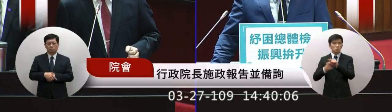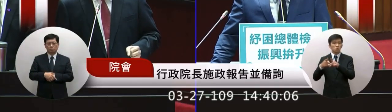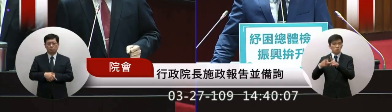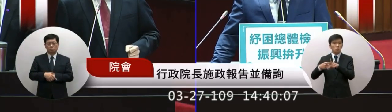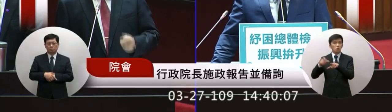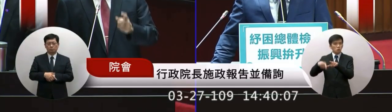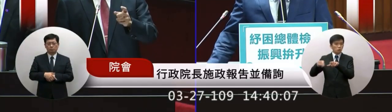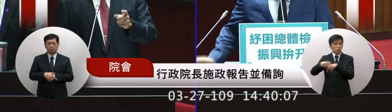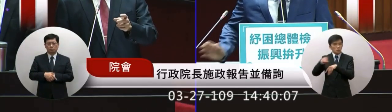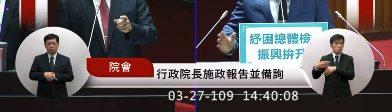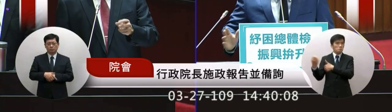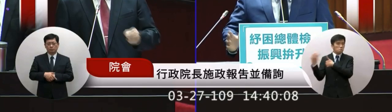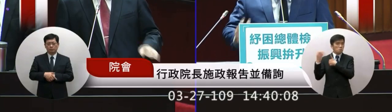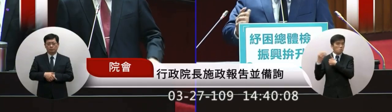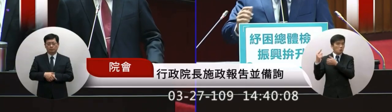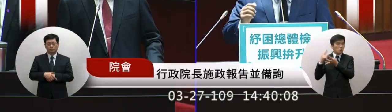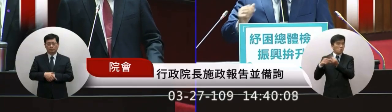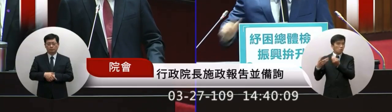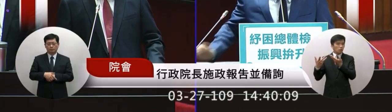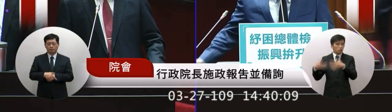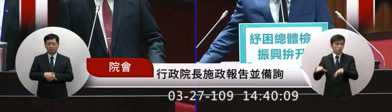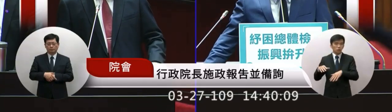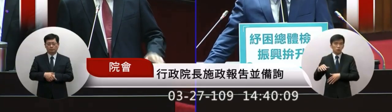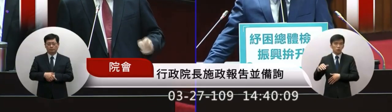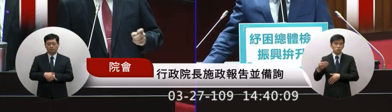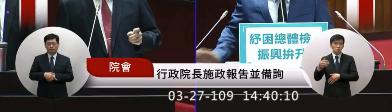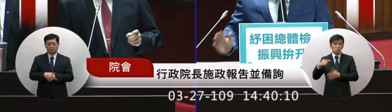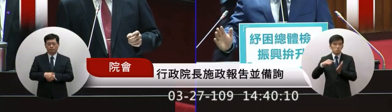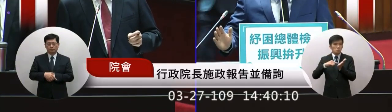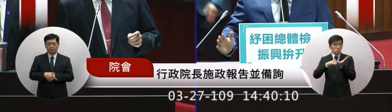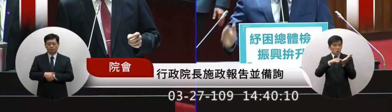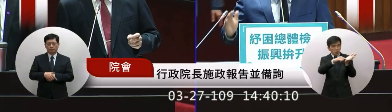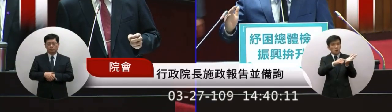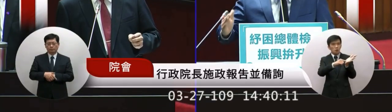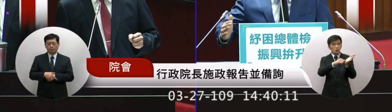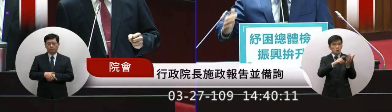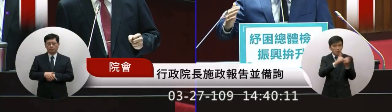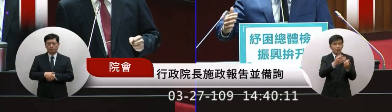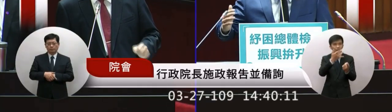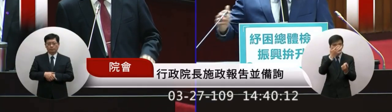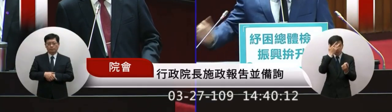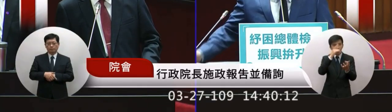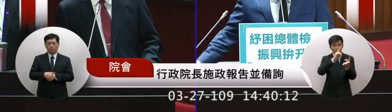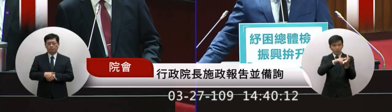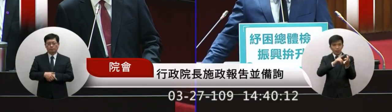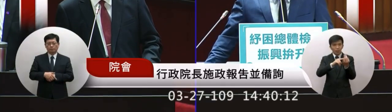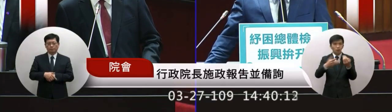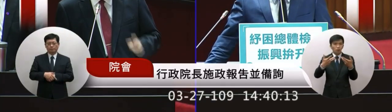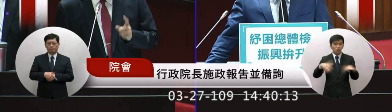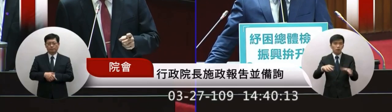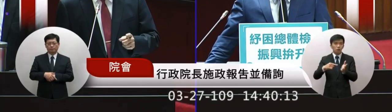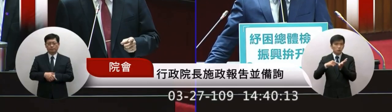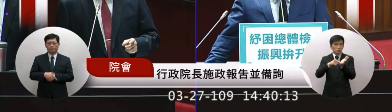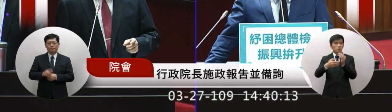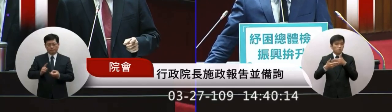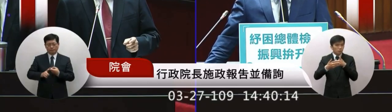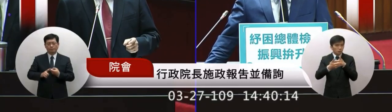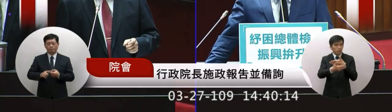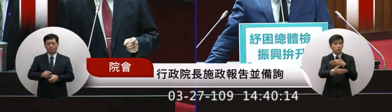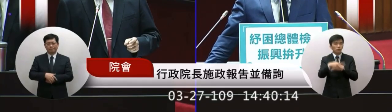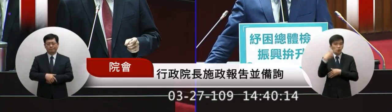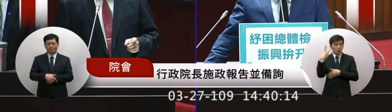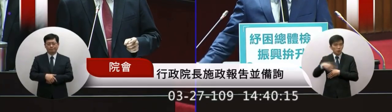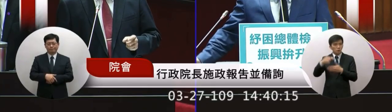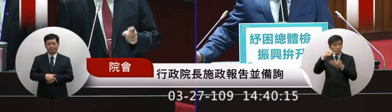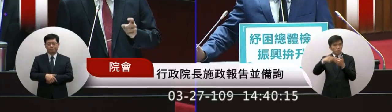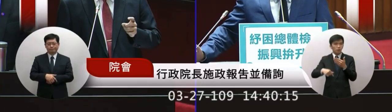陈情，就是讲，因在申请上碰到很多的困难。我们不要说银行刁难，但是在很多程序上，还有他们这个授信的条